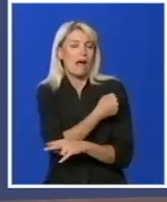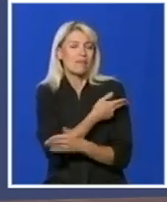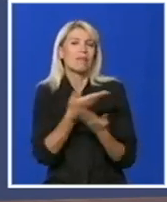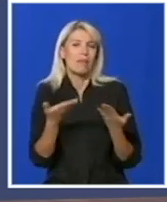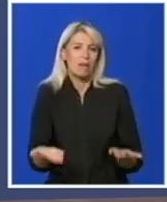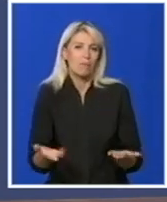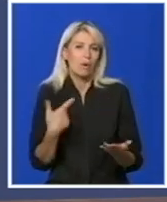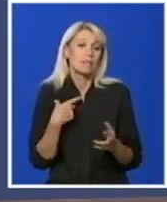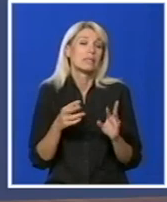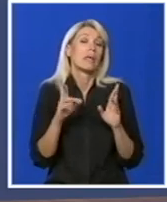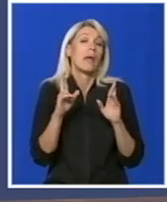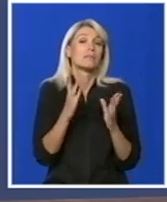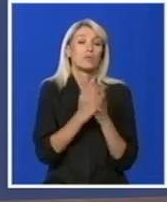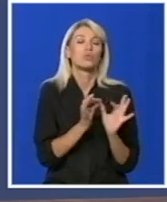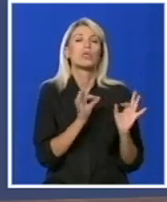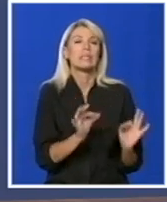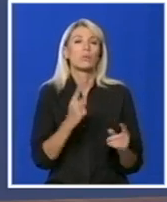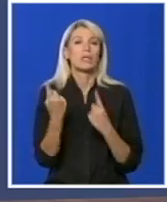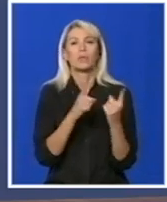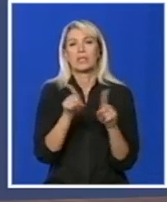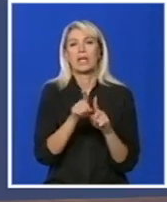imati tamo stabilnu situaciju.